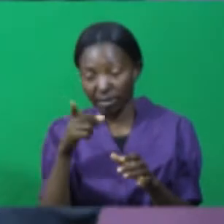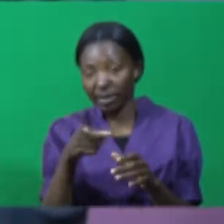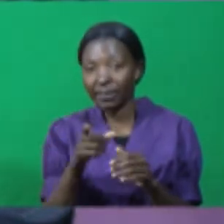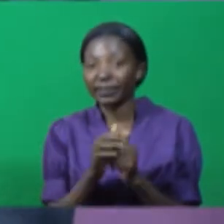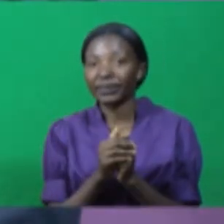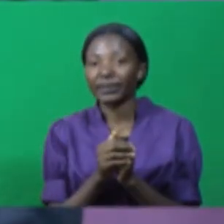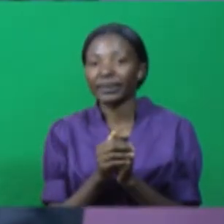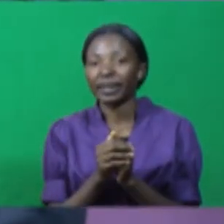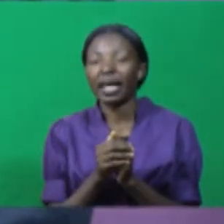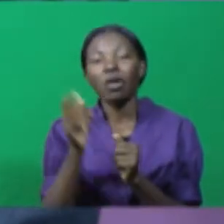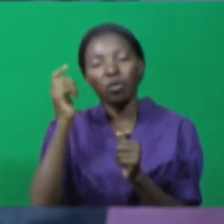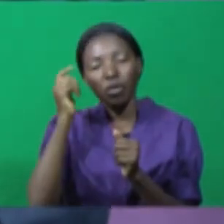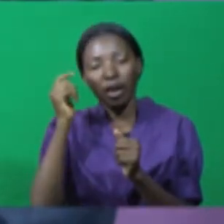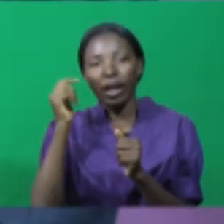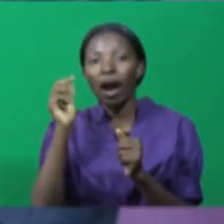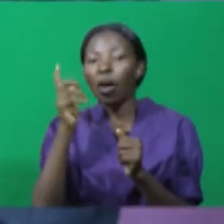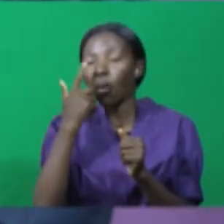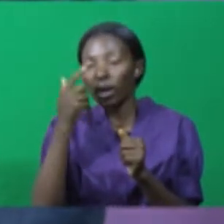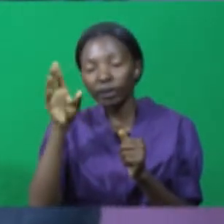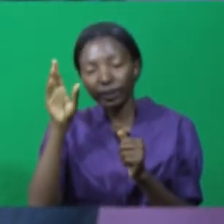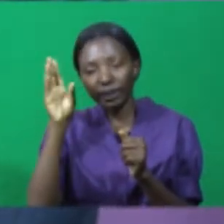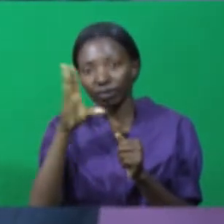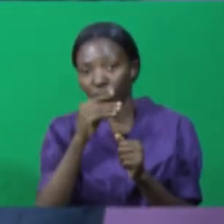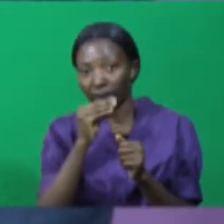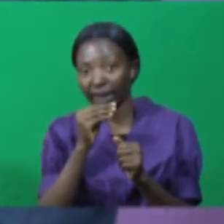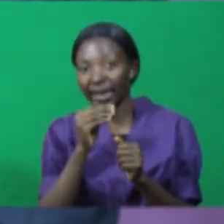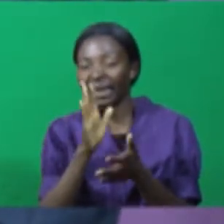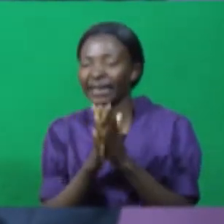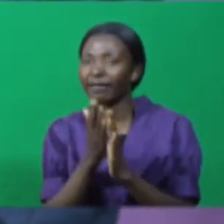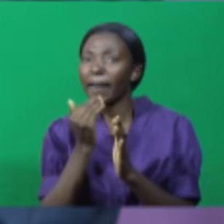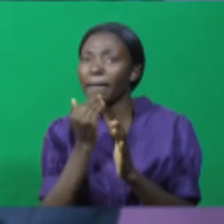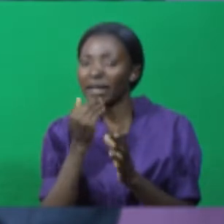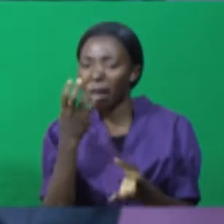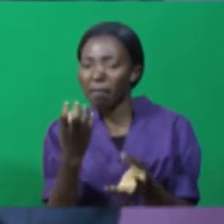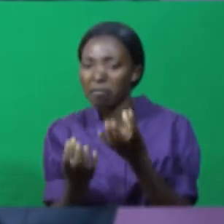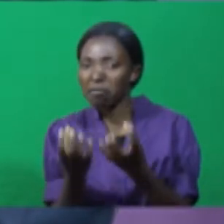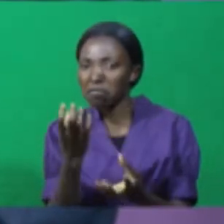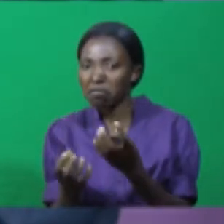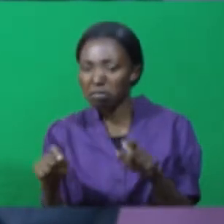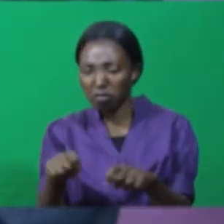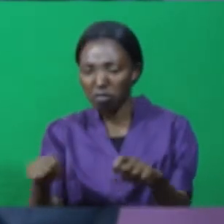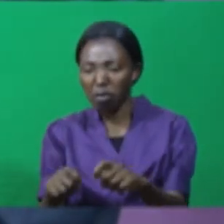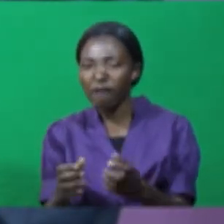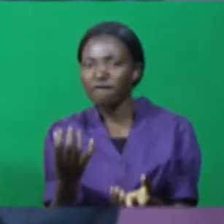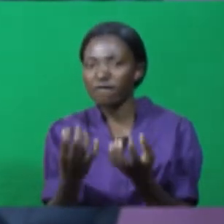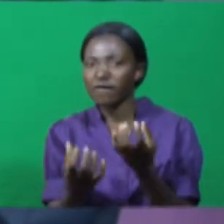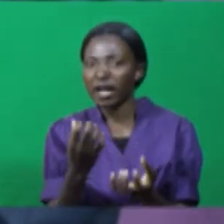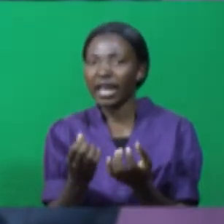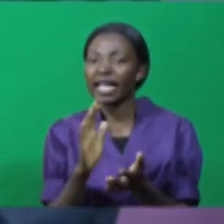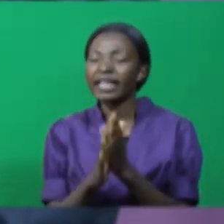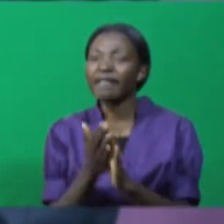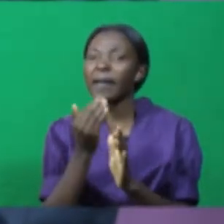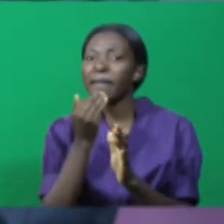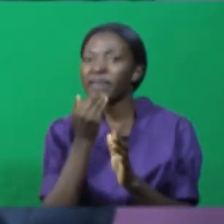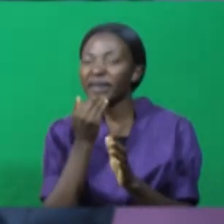kuti mimi ndimagadzira chidzidzo. Panda achitonzwa muchiti hazvisikura kuti kuidze moto todi. Saka hazvisitora futi kuti